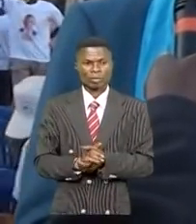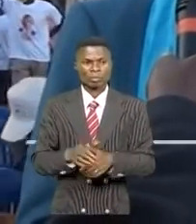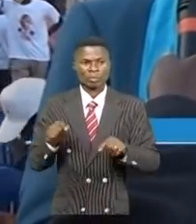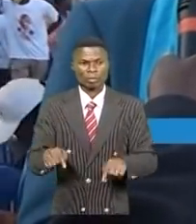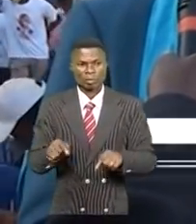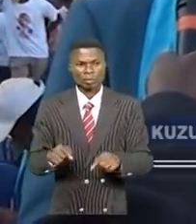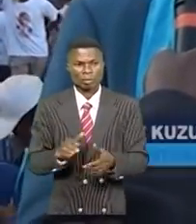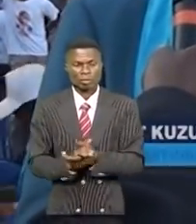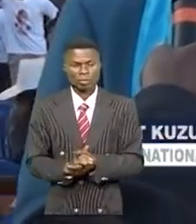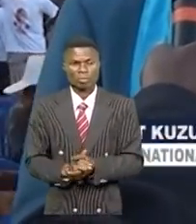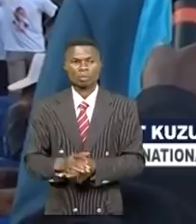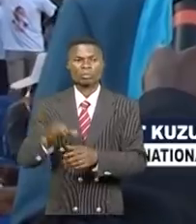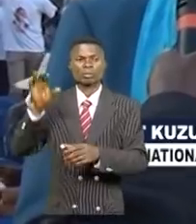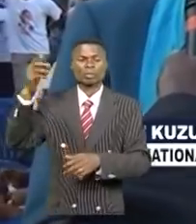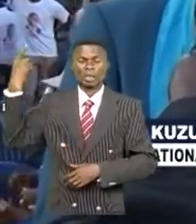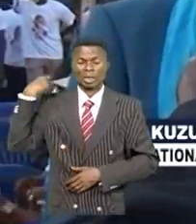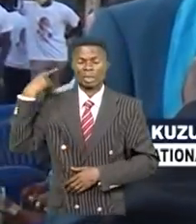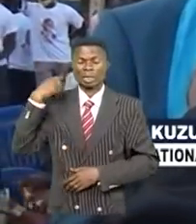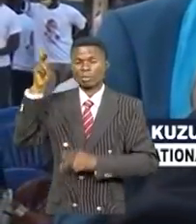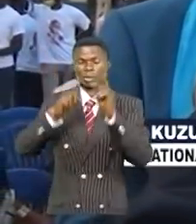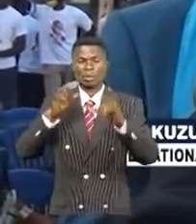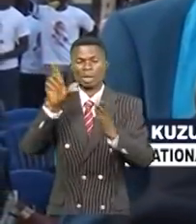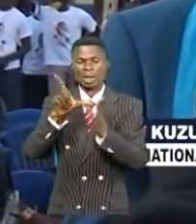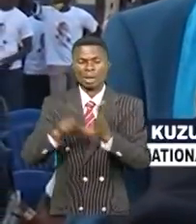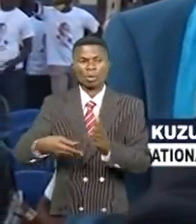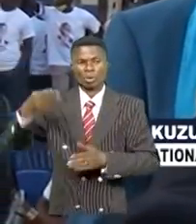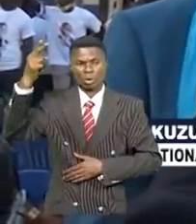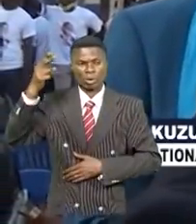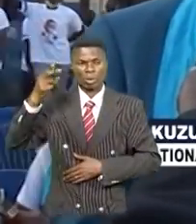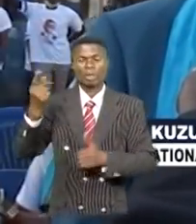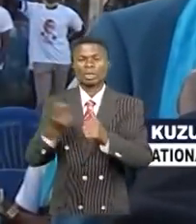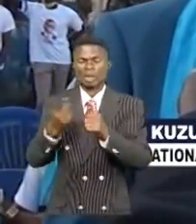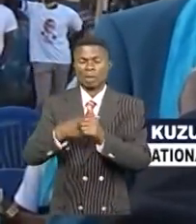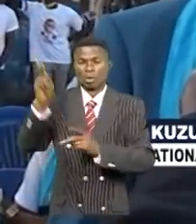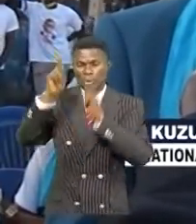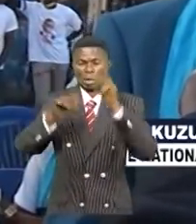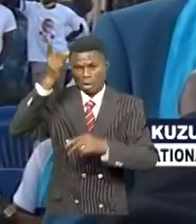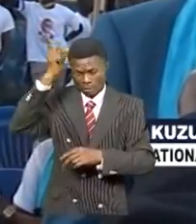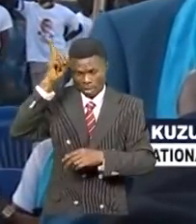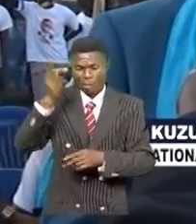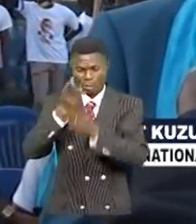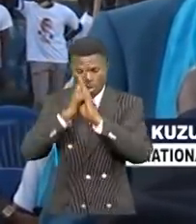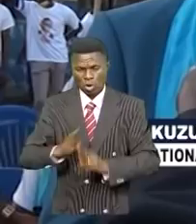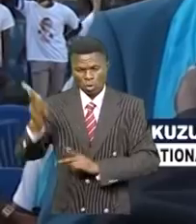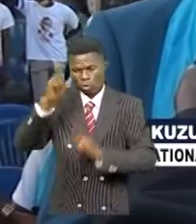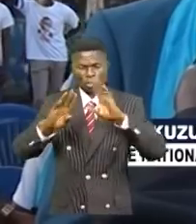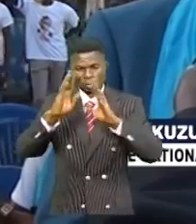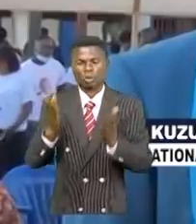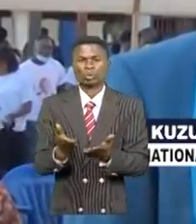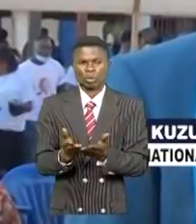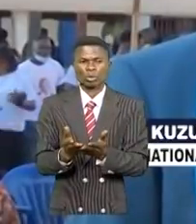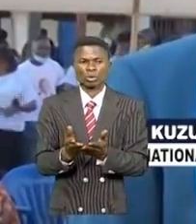Le salut du peuple est la loi suprême. C'est-à-dire d'abord le peuple, d'abord soulager la misère du peuple avec le fait que nous